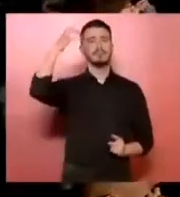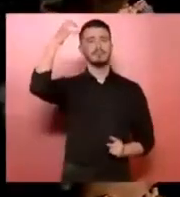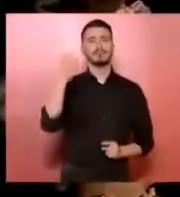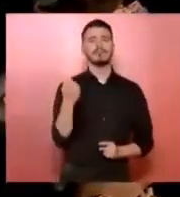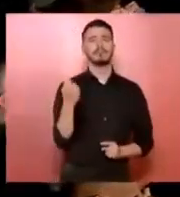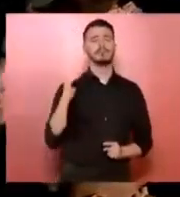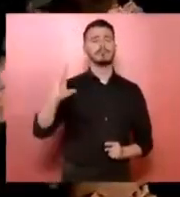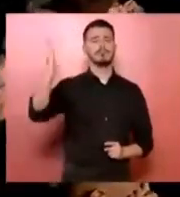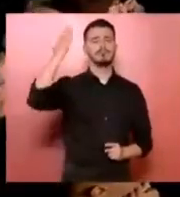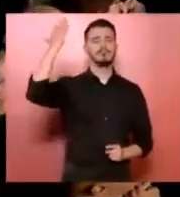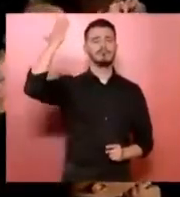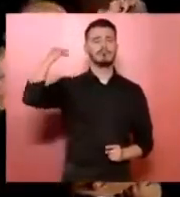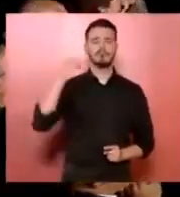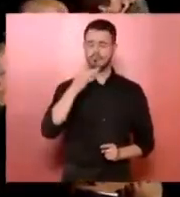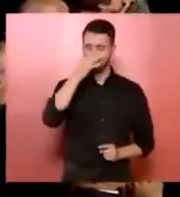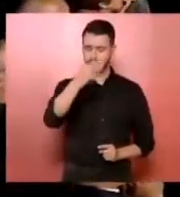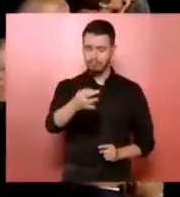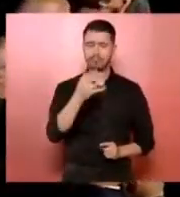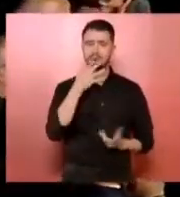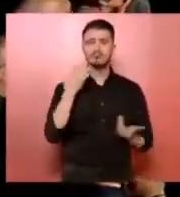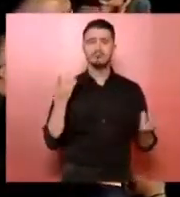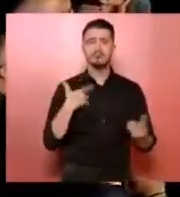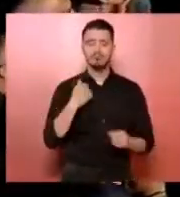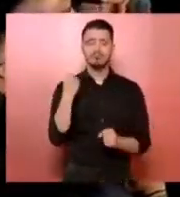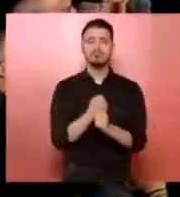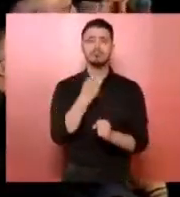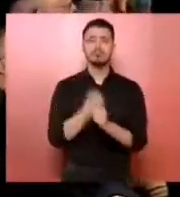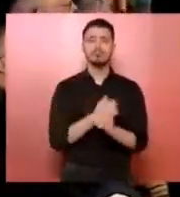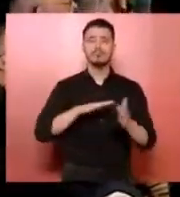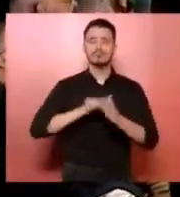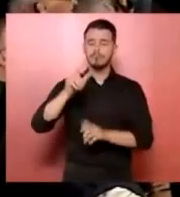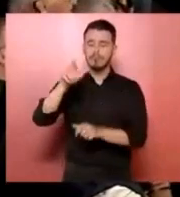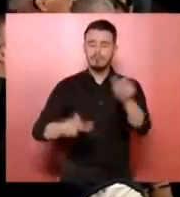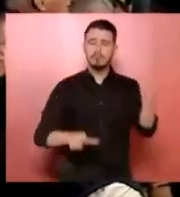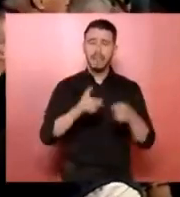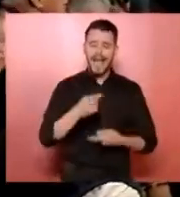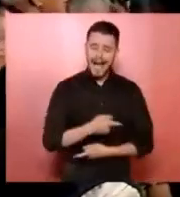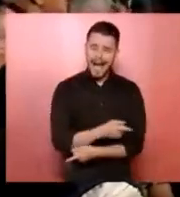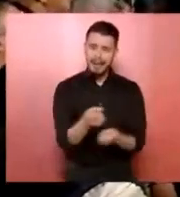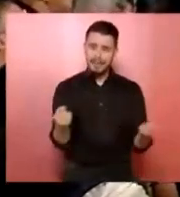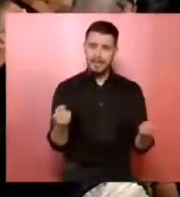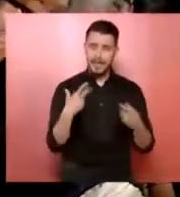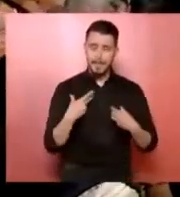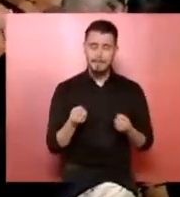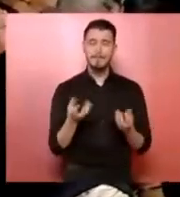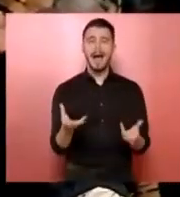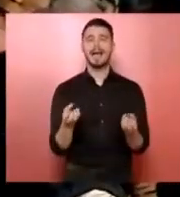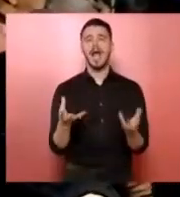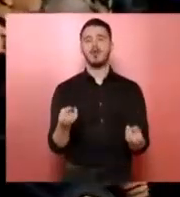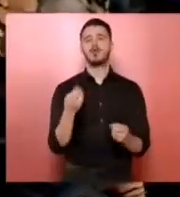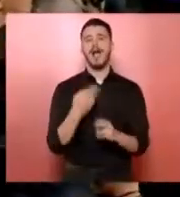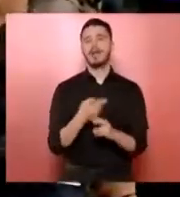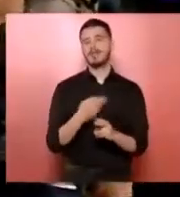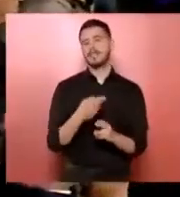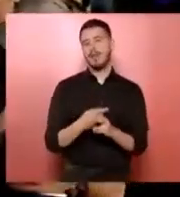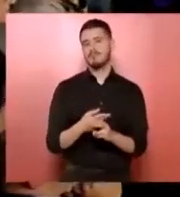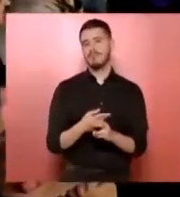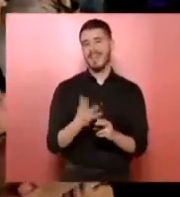λέγανε ότι οι εργαζόμενοι και οι εργαζόμενες παράγουν την εργασία. Για 40